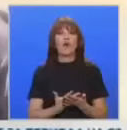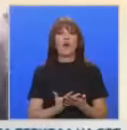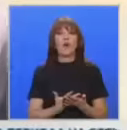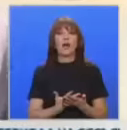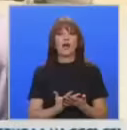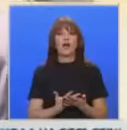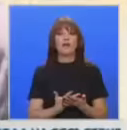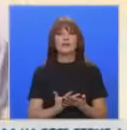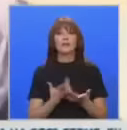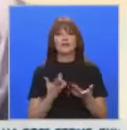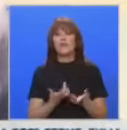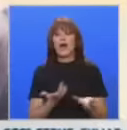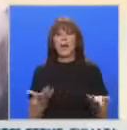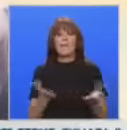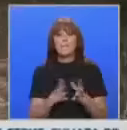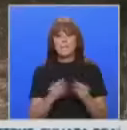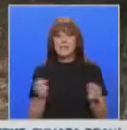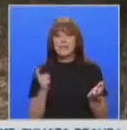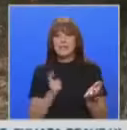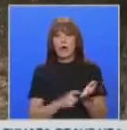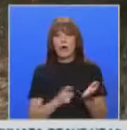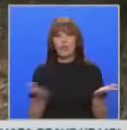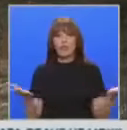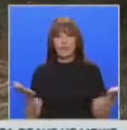беззаконие, господа. Това е. Народа страда.